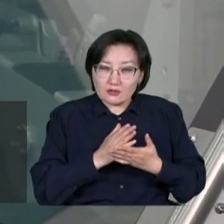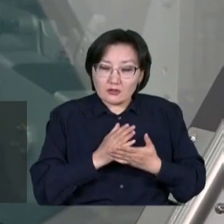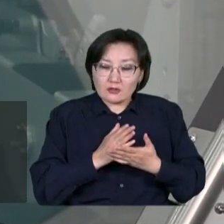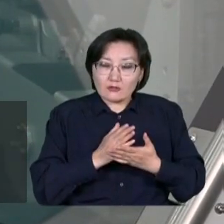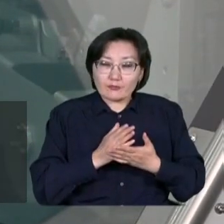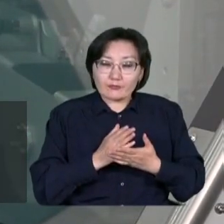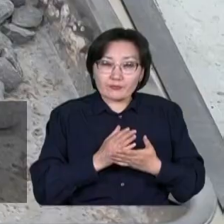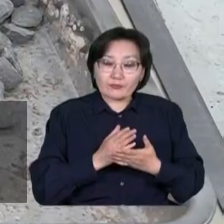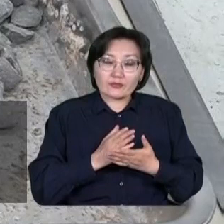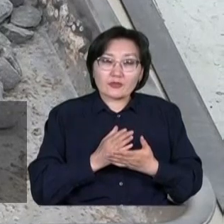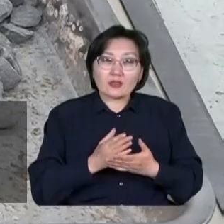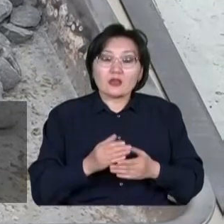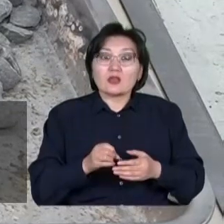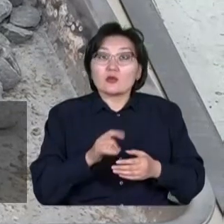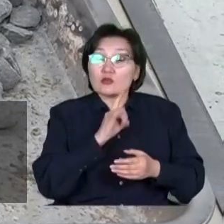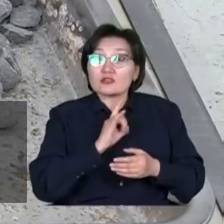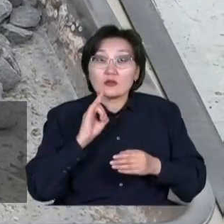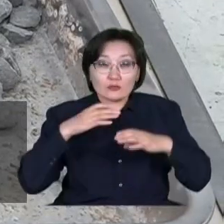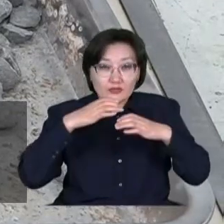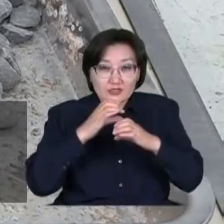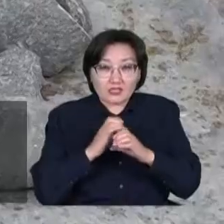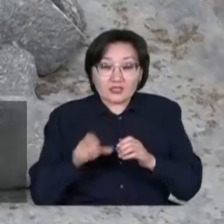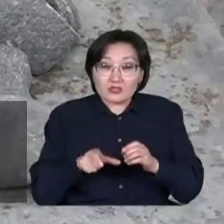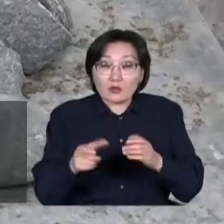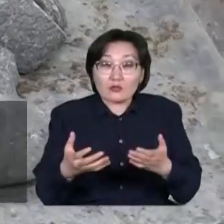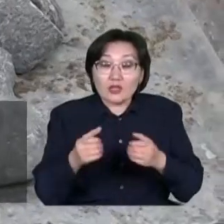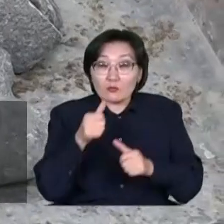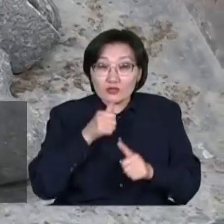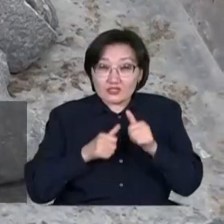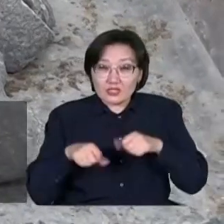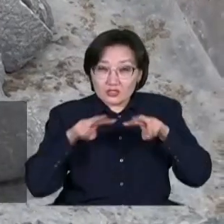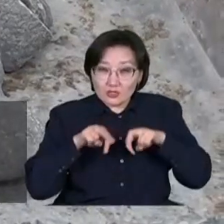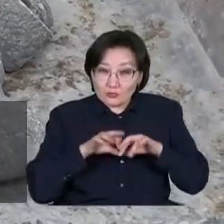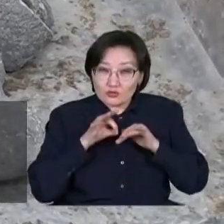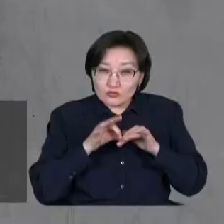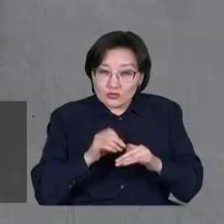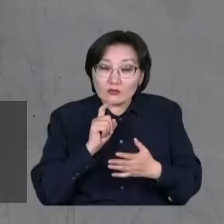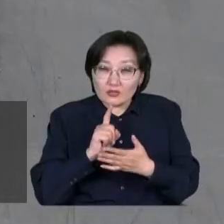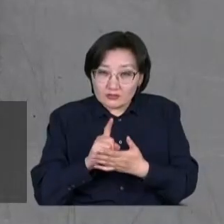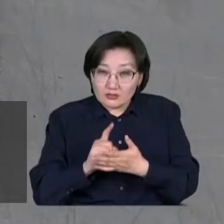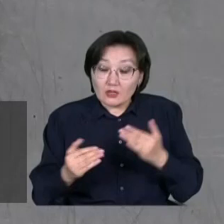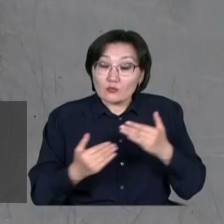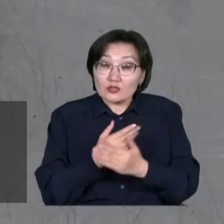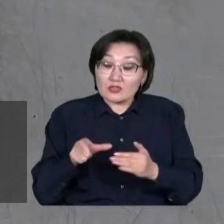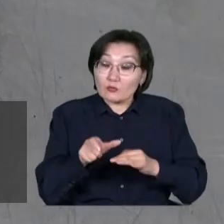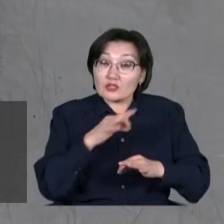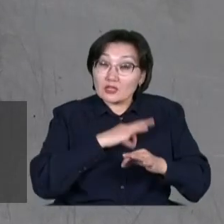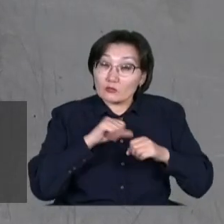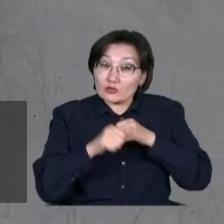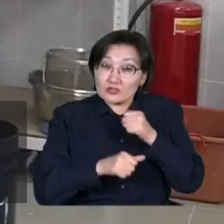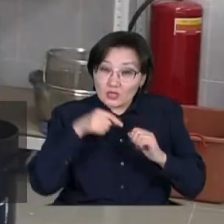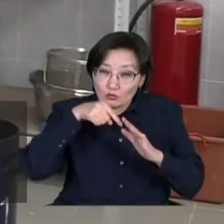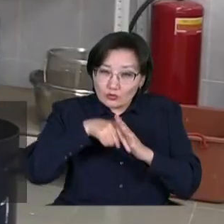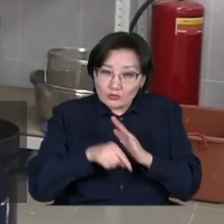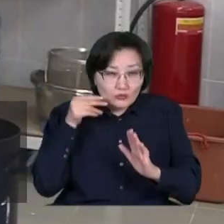осы салада істеп жатқан. Гүлмираға бұл зертханада трассалардан алынған сынамаларға талдау жүргізу міндеті жүктелген. Жаңа жолға қолданылған материалдардың